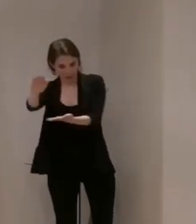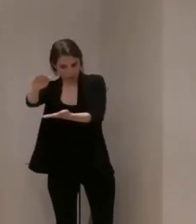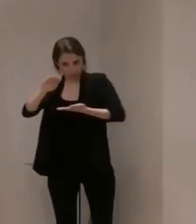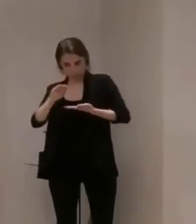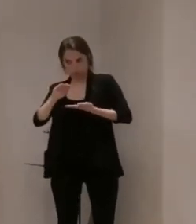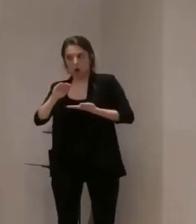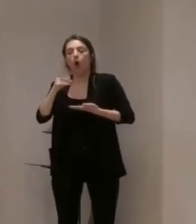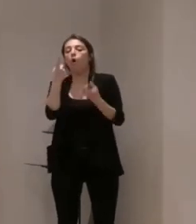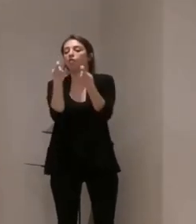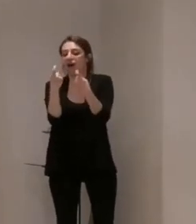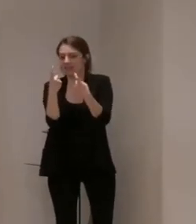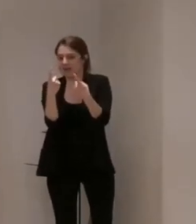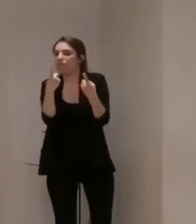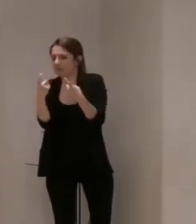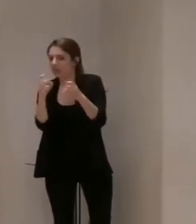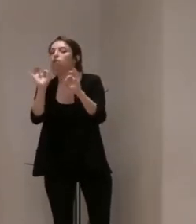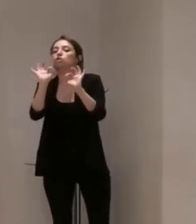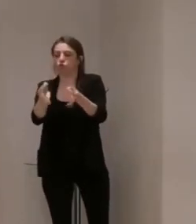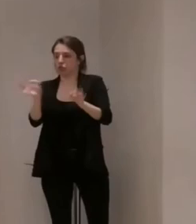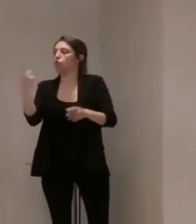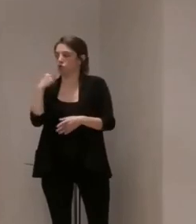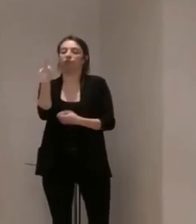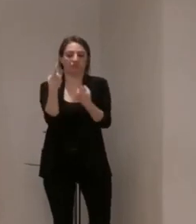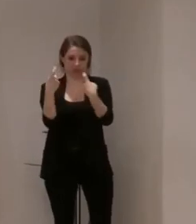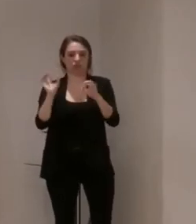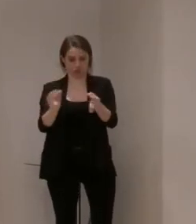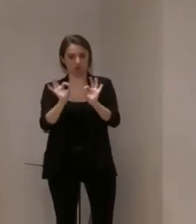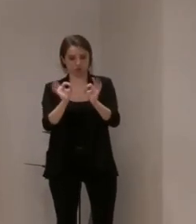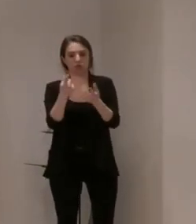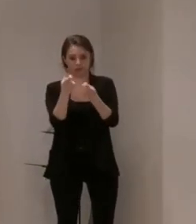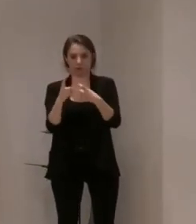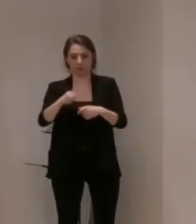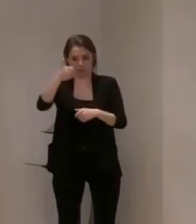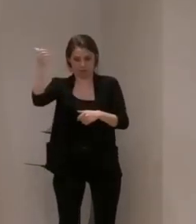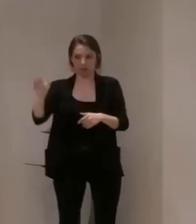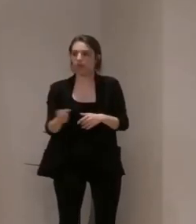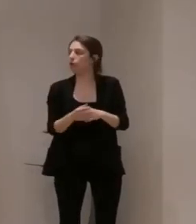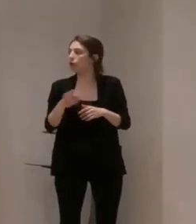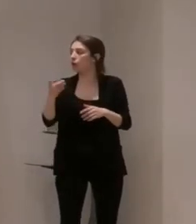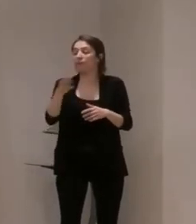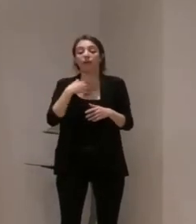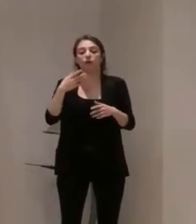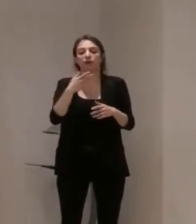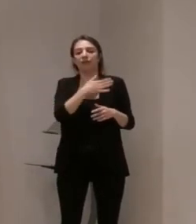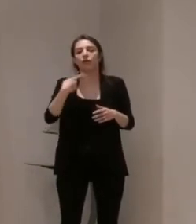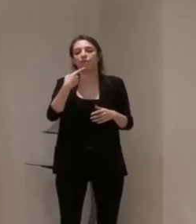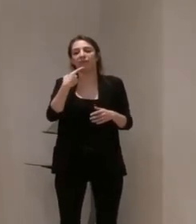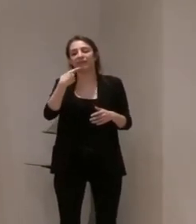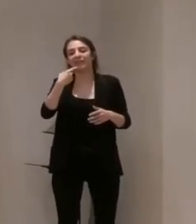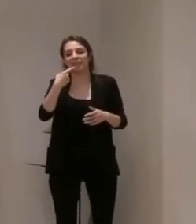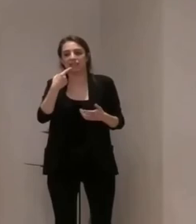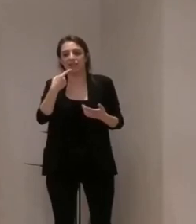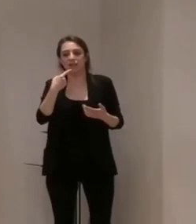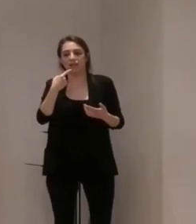falta una altra cosa. No, encara falten coses, eh? Però el que vull dir-te és que el que va ser els papers de Salamanca,